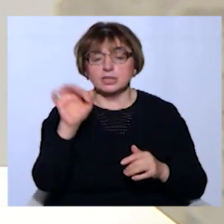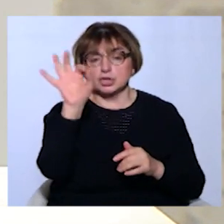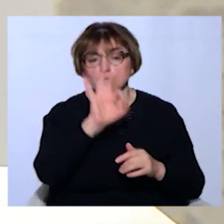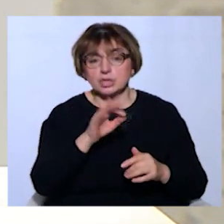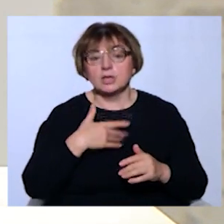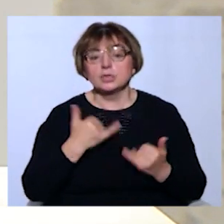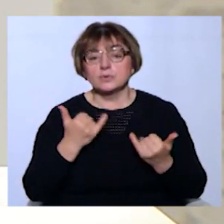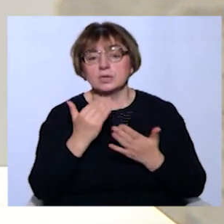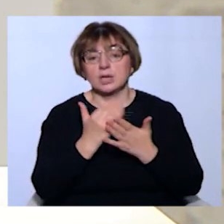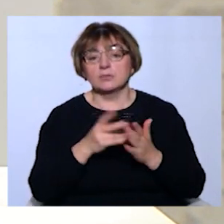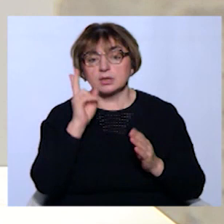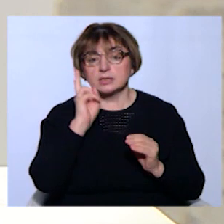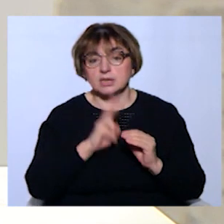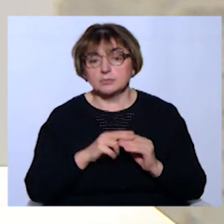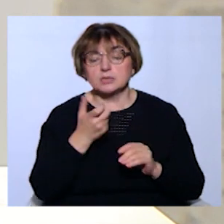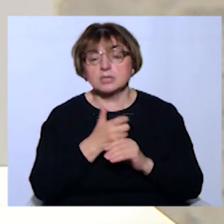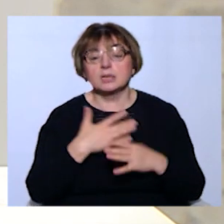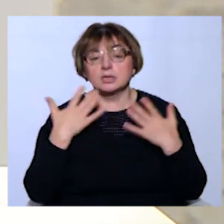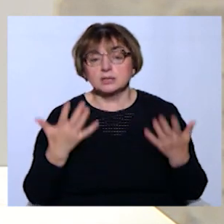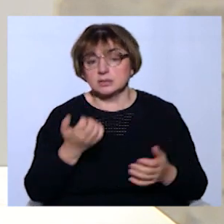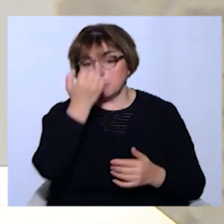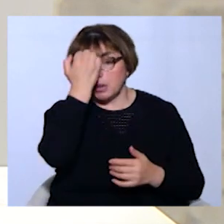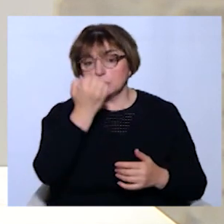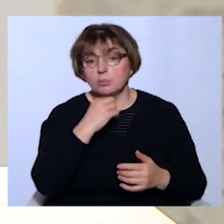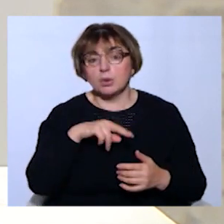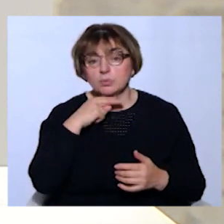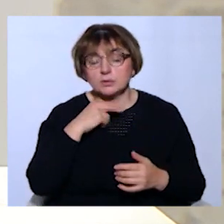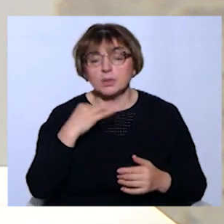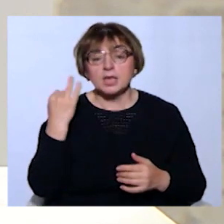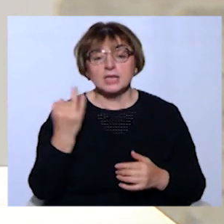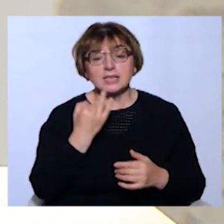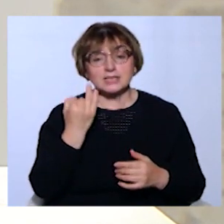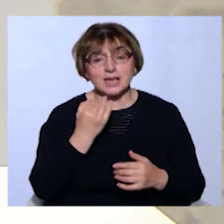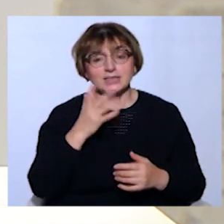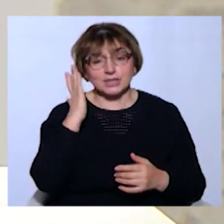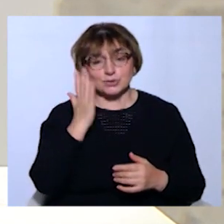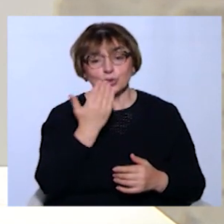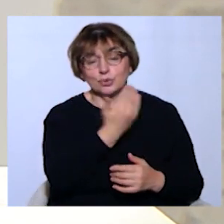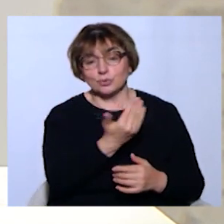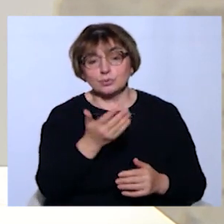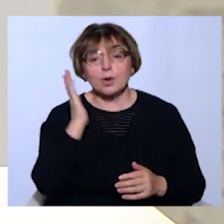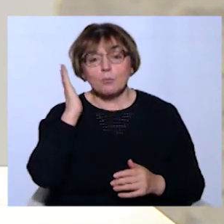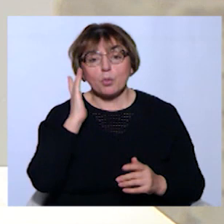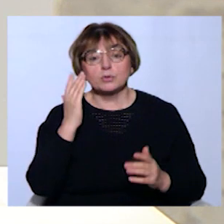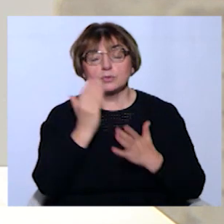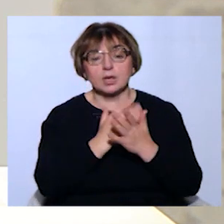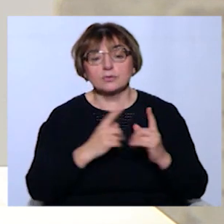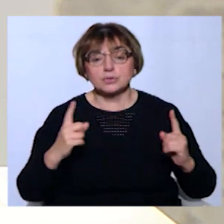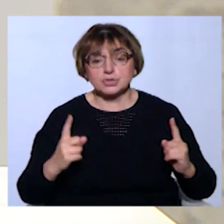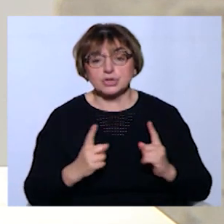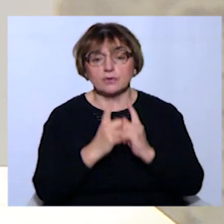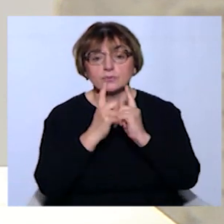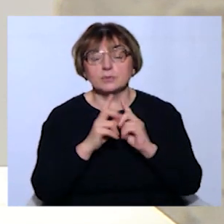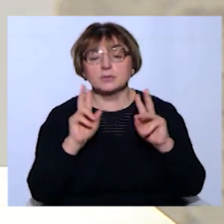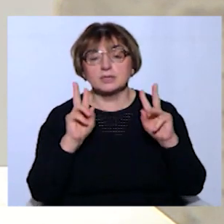გაკვეთილი ამით ამოიწურა. ძალიან დიდ მადლობას მოგახსენებთ, იმედია საინტერესო იყო თქვენთვის და მომდევნო გაკვეთილზე ჩვენ